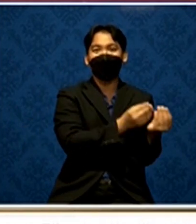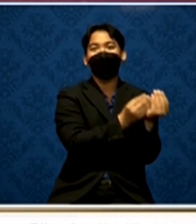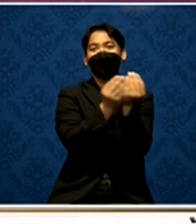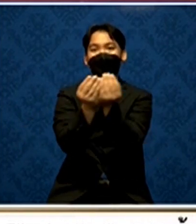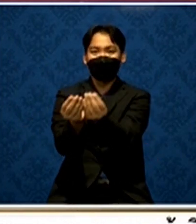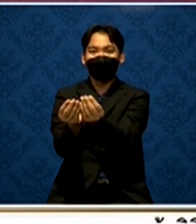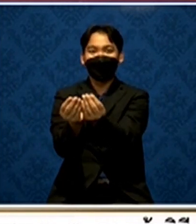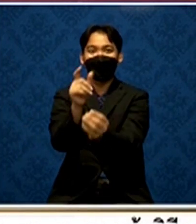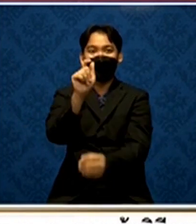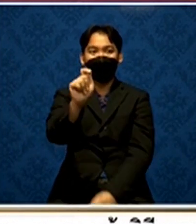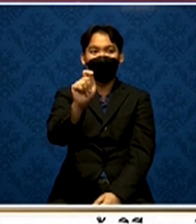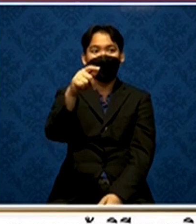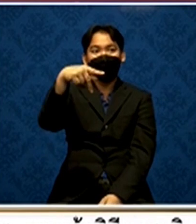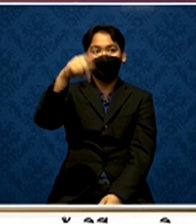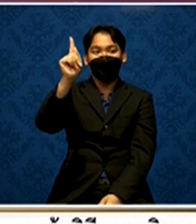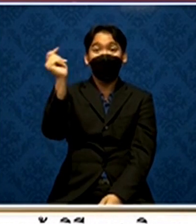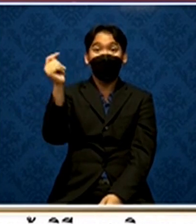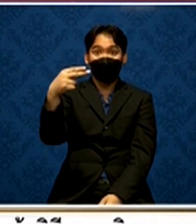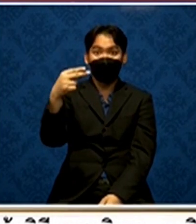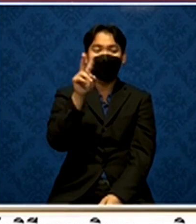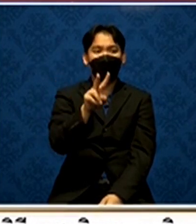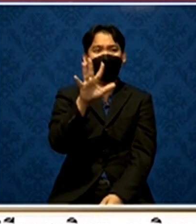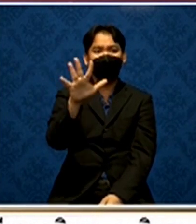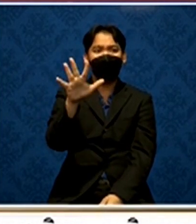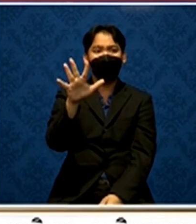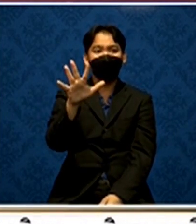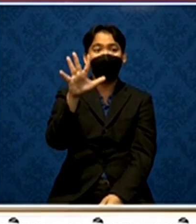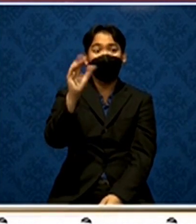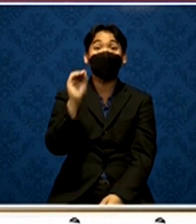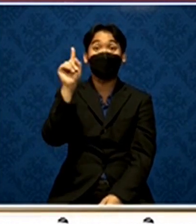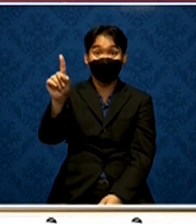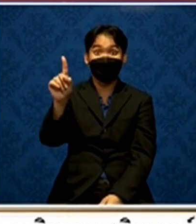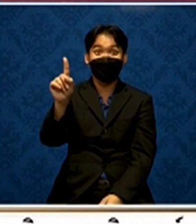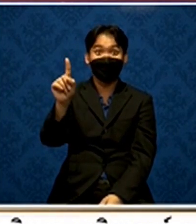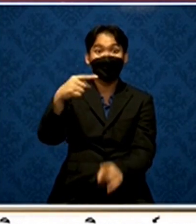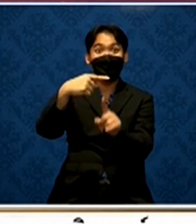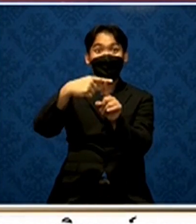ส่วนท้องถิ่นในปี2551และในปีที่แล้วครับตุลา